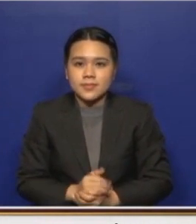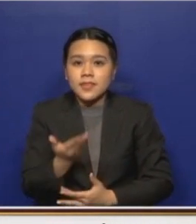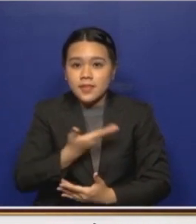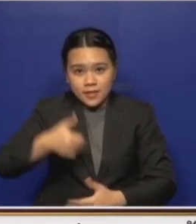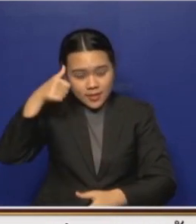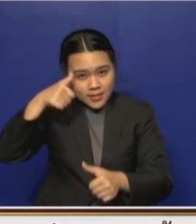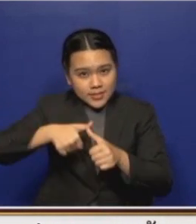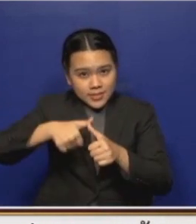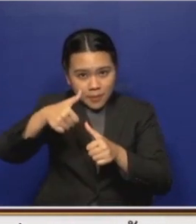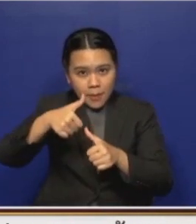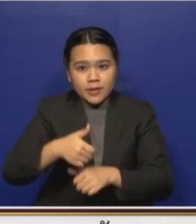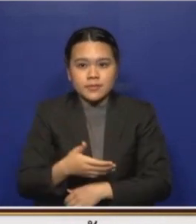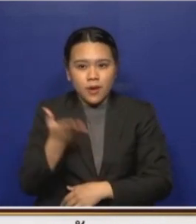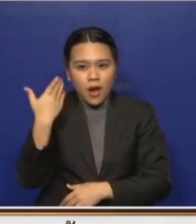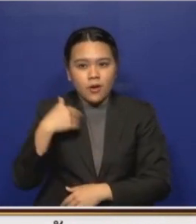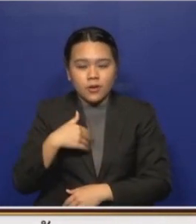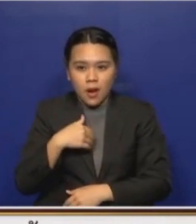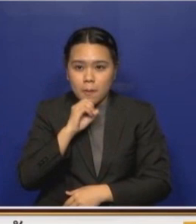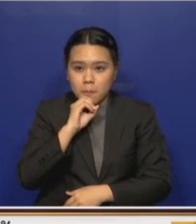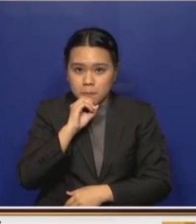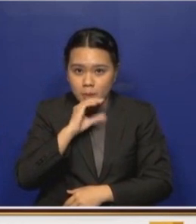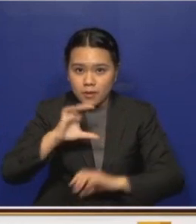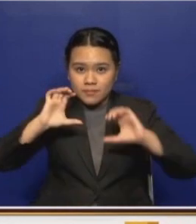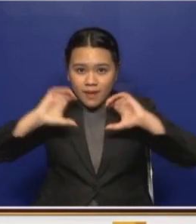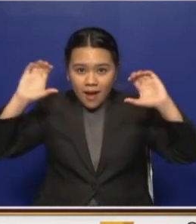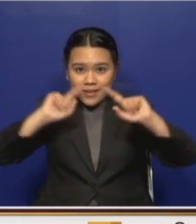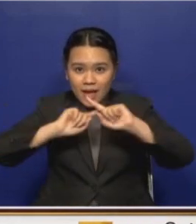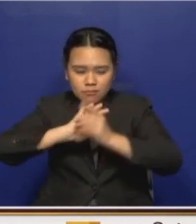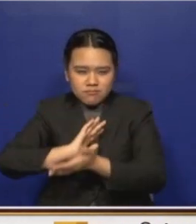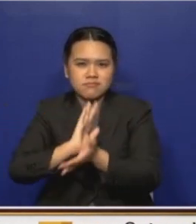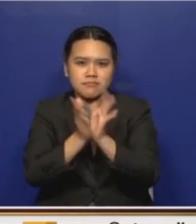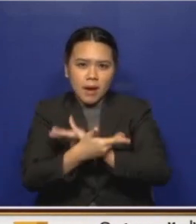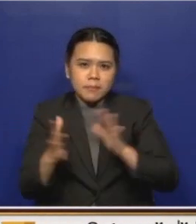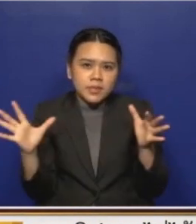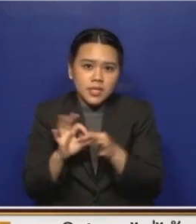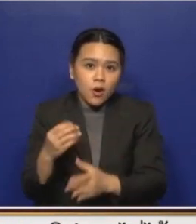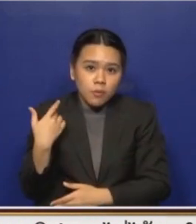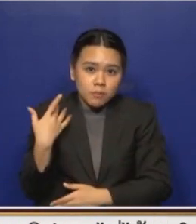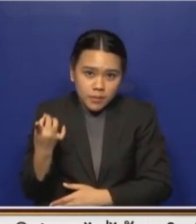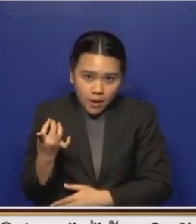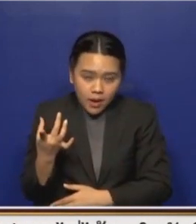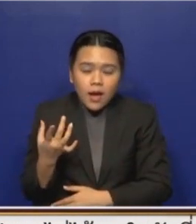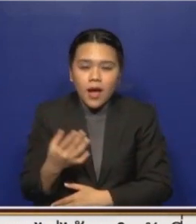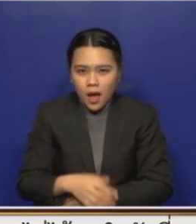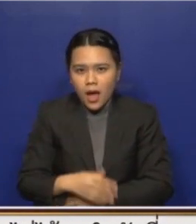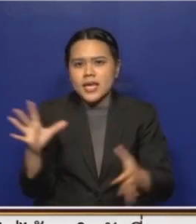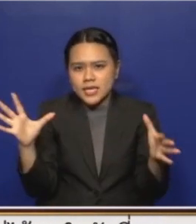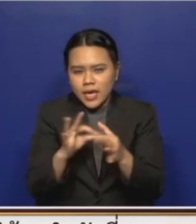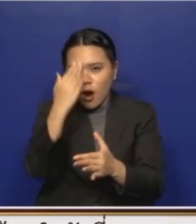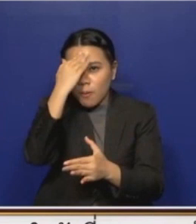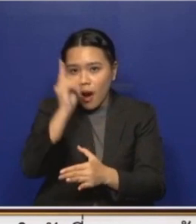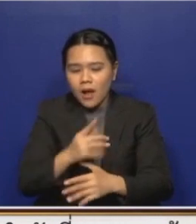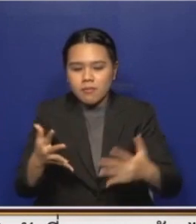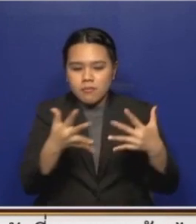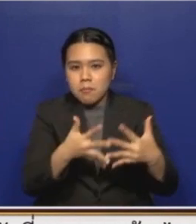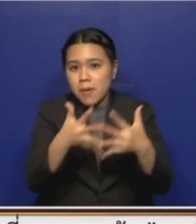ฮะ EU ทั้งหมดฮะญี่ปุ่นฮะออสเตรเลียฮะนิวซีแลนด์ฮะสแกนดิเนเวียนเขาต่อต้าน